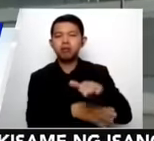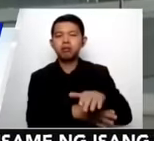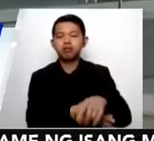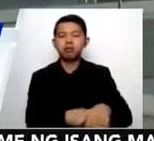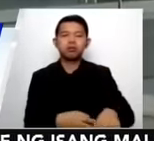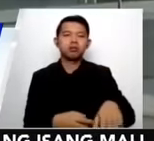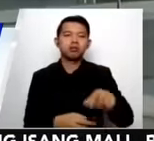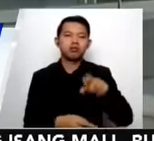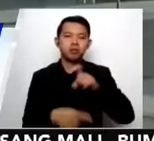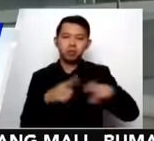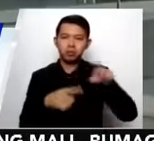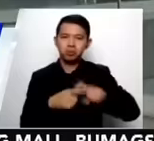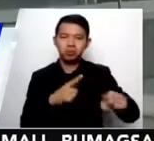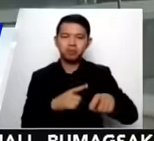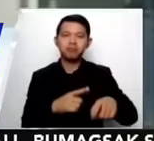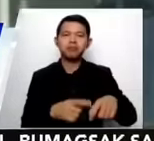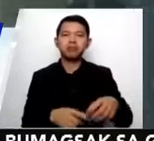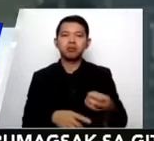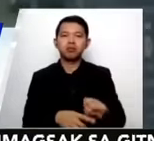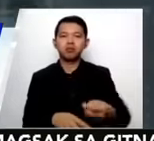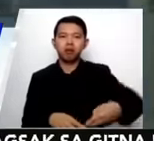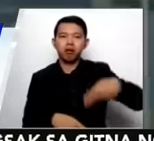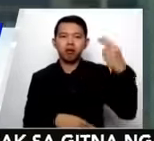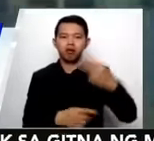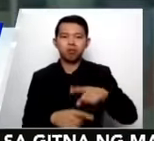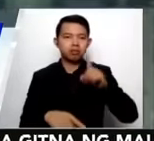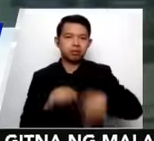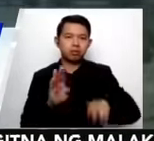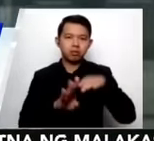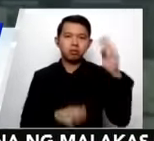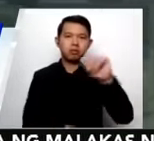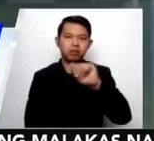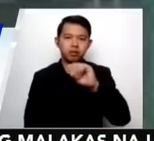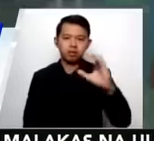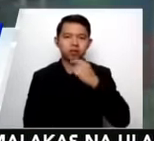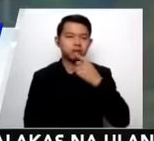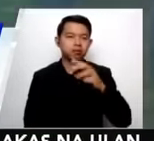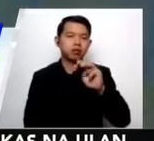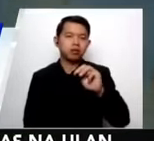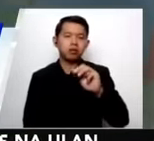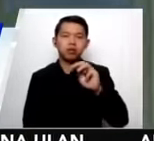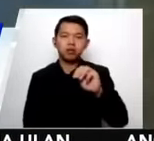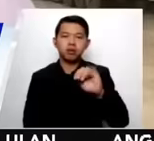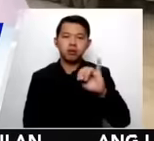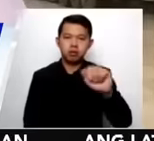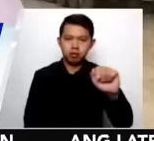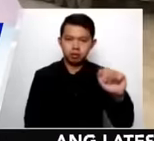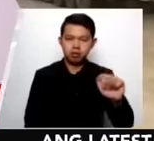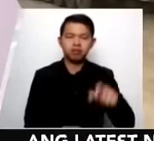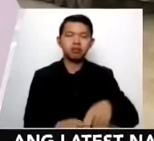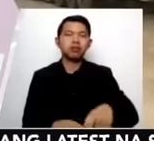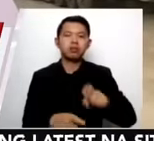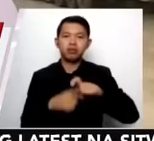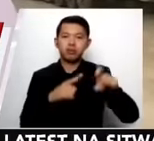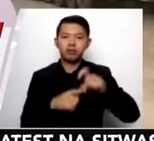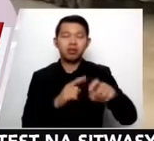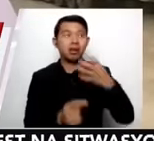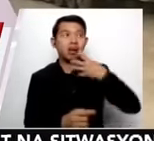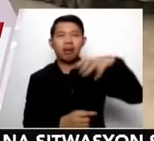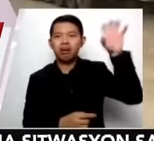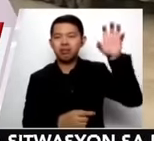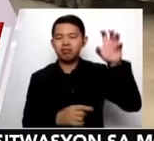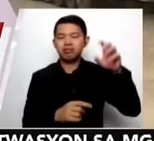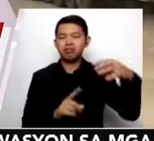aircon. Ayon sa Manila International Airport Authority, nag-trip ang breaker. It's really because of the heat index. Now, itong heat na